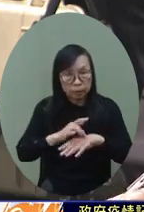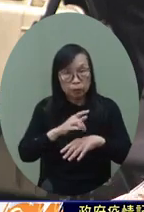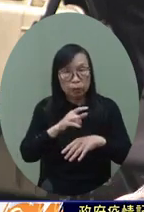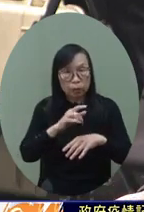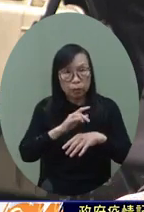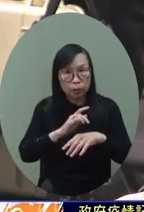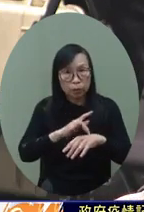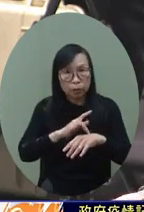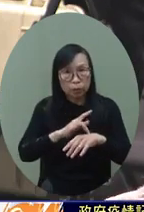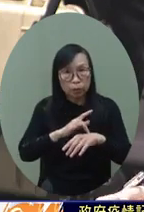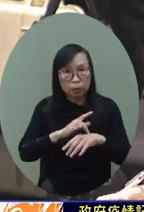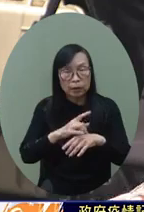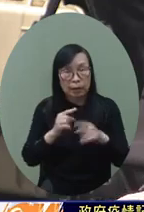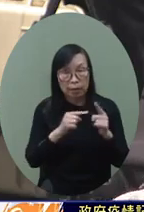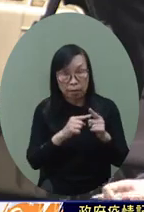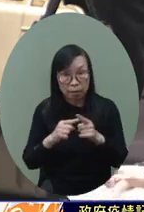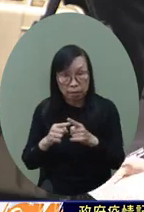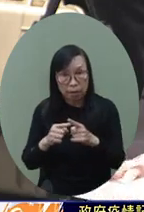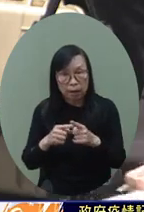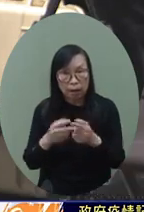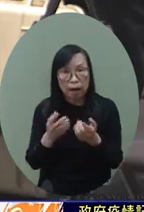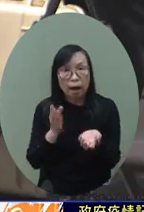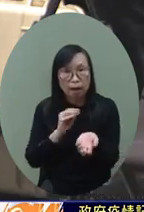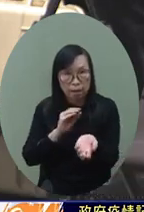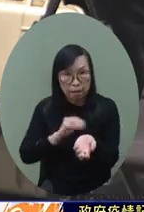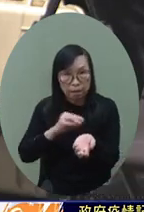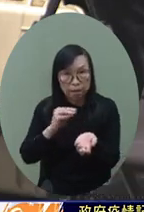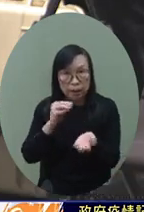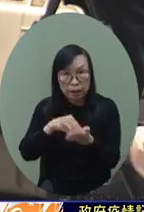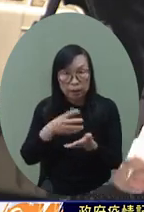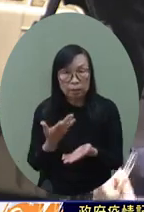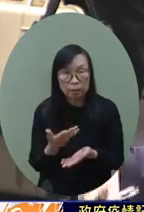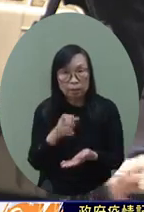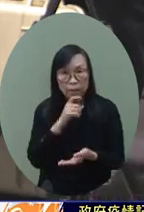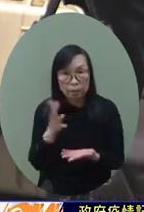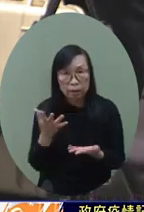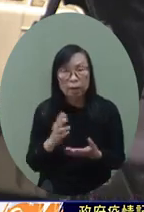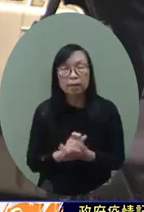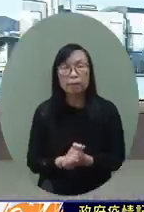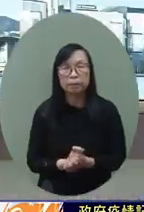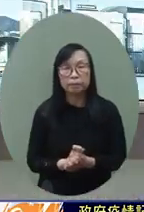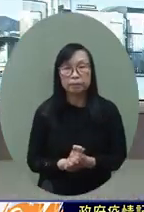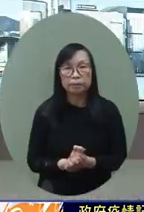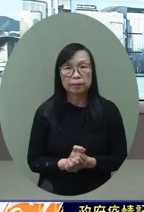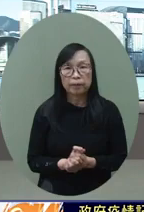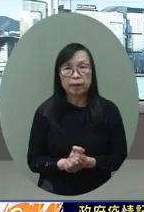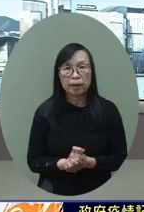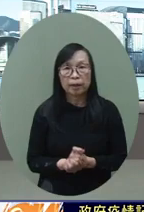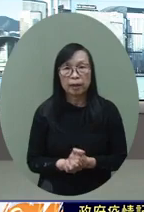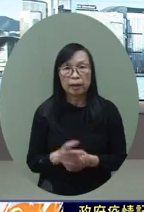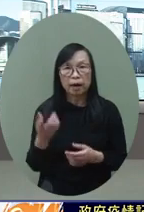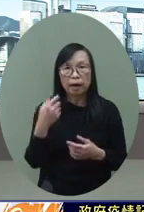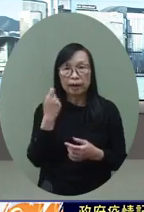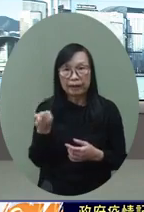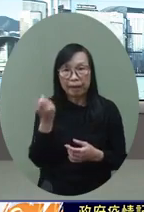嘅？即係一啲人士係確診咗啦，係啦，唔該。 好啊，或者我簡單